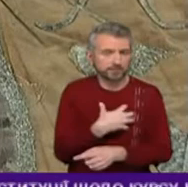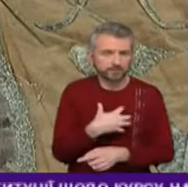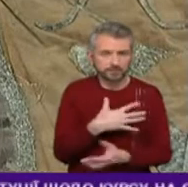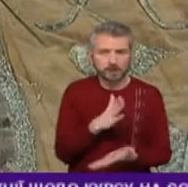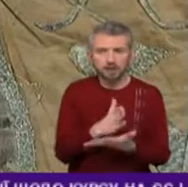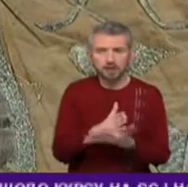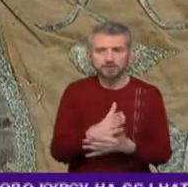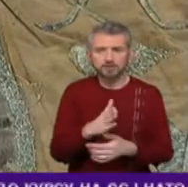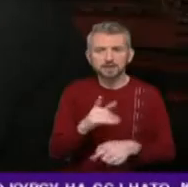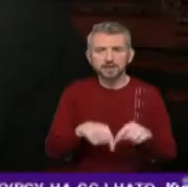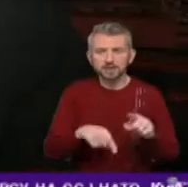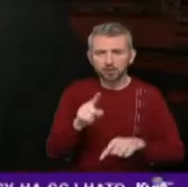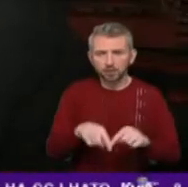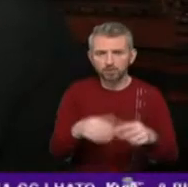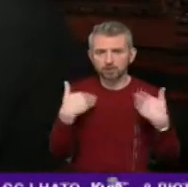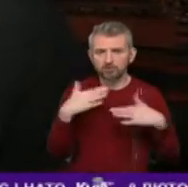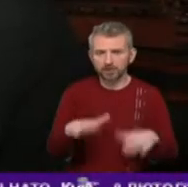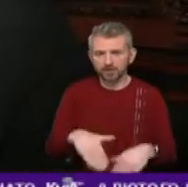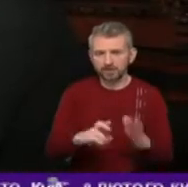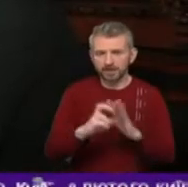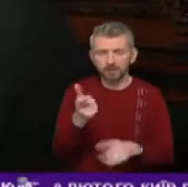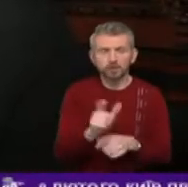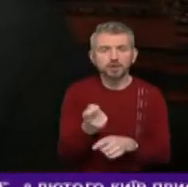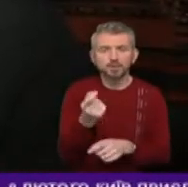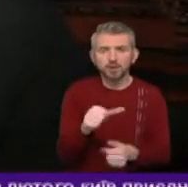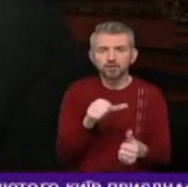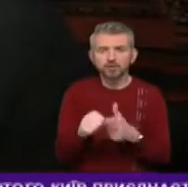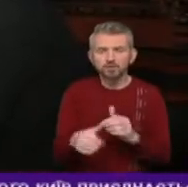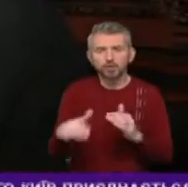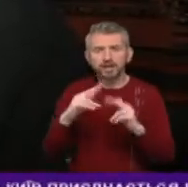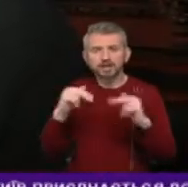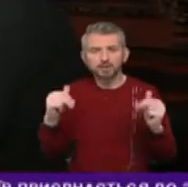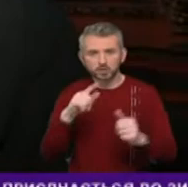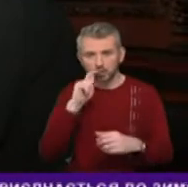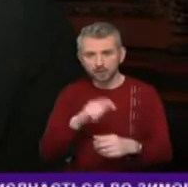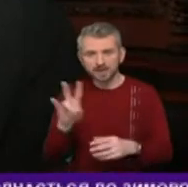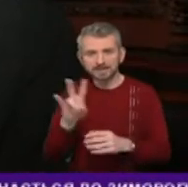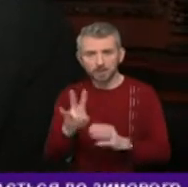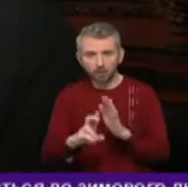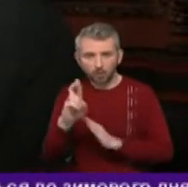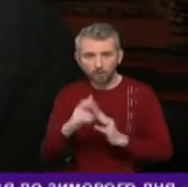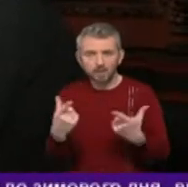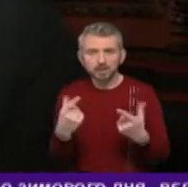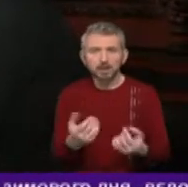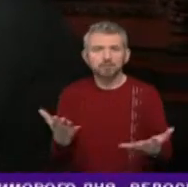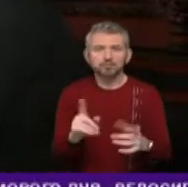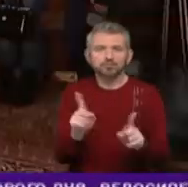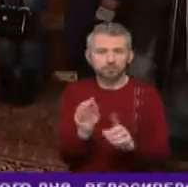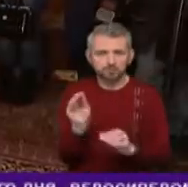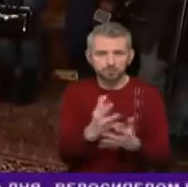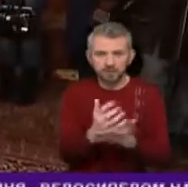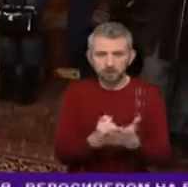наявність рідної плащаниці в церкві, тому що дуже мало, особливо в Надніпрянській Україні, церков, де б якесь начиння